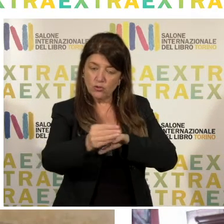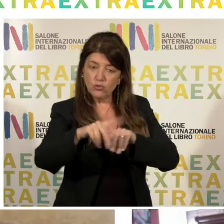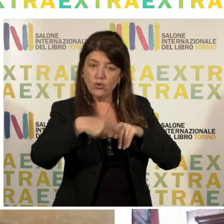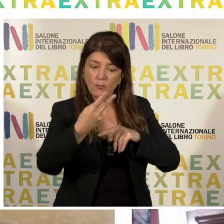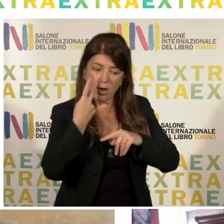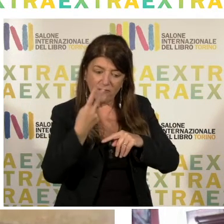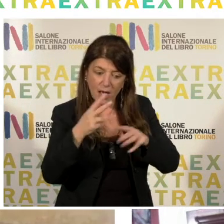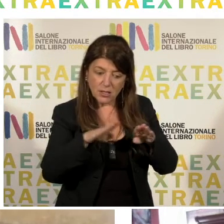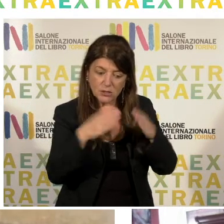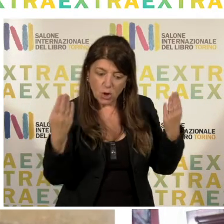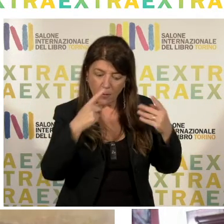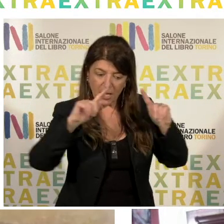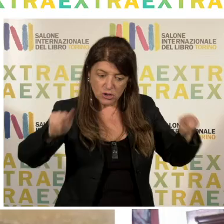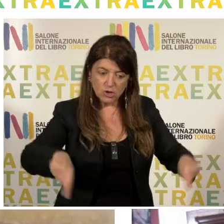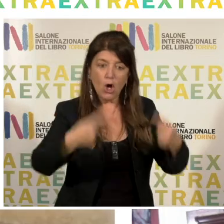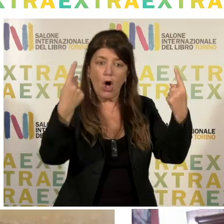Sartre?